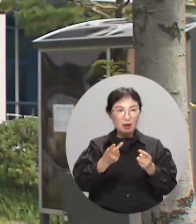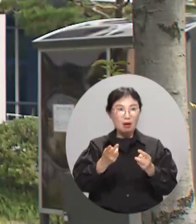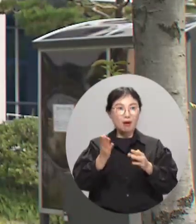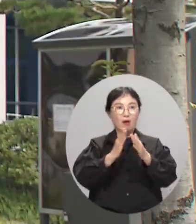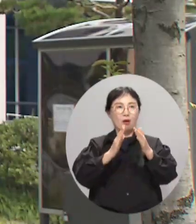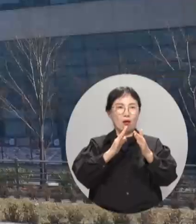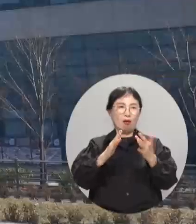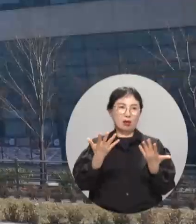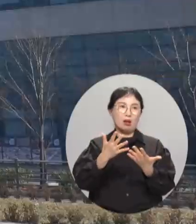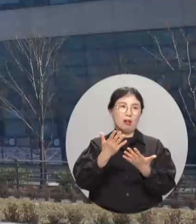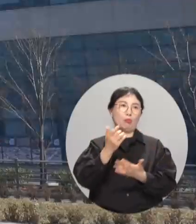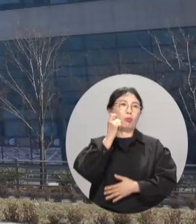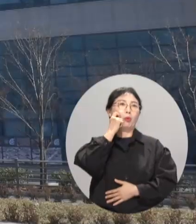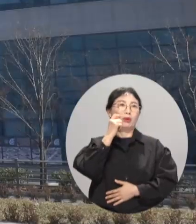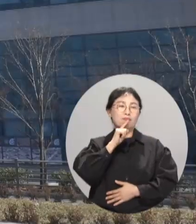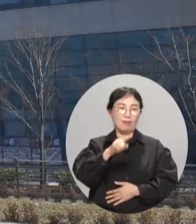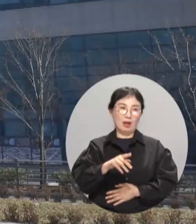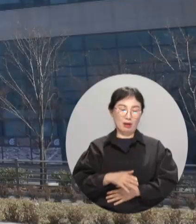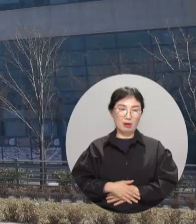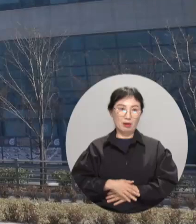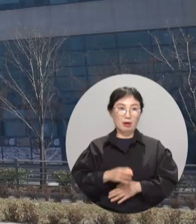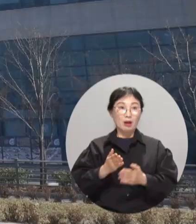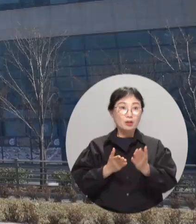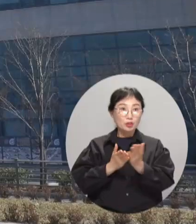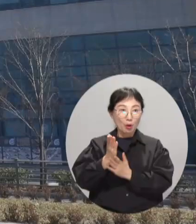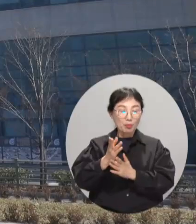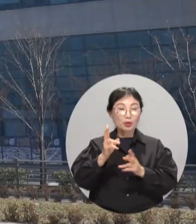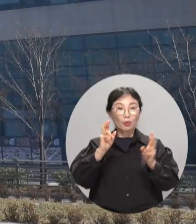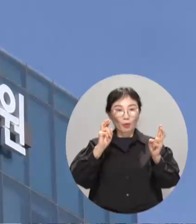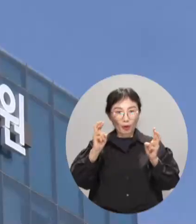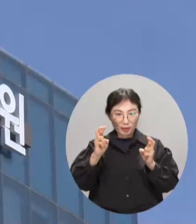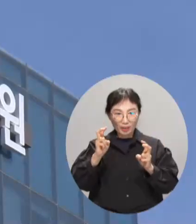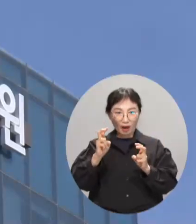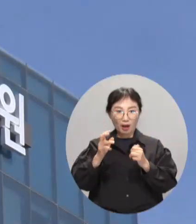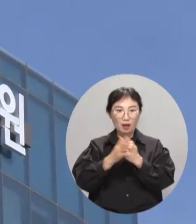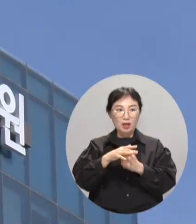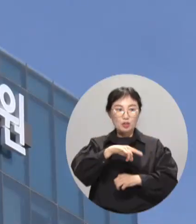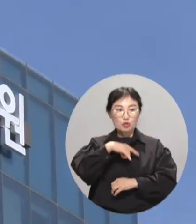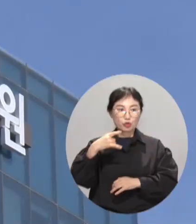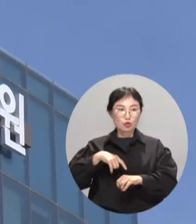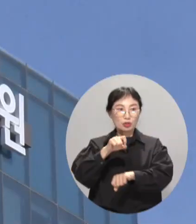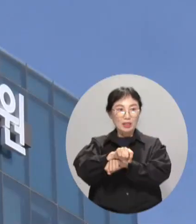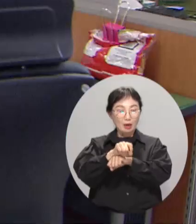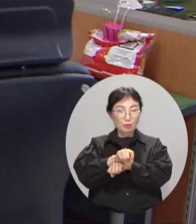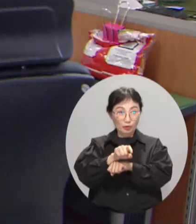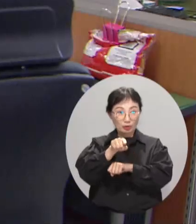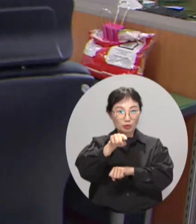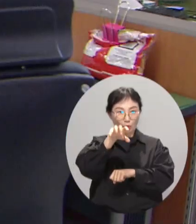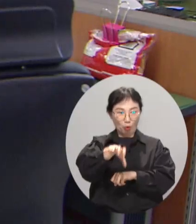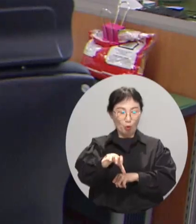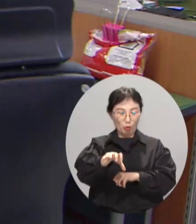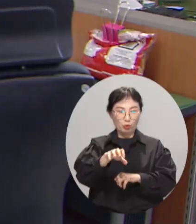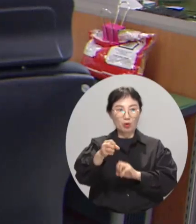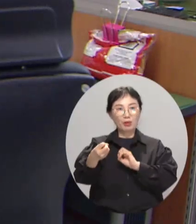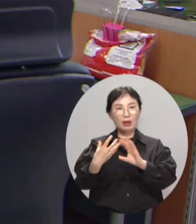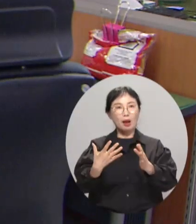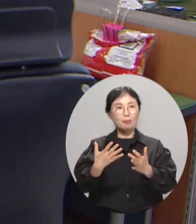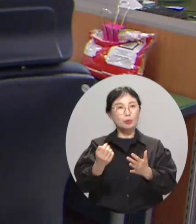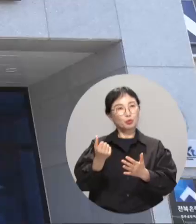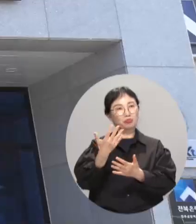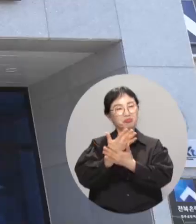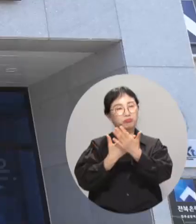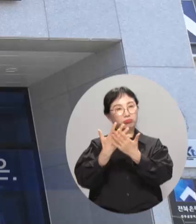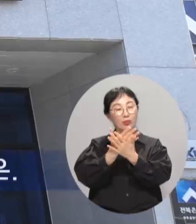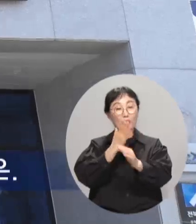못했다는 사실입니다. 통상 전문기관이자 중국 사무소를 운영하는 경제통상진흥원도 답변이 궁색합니다.